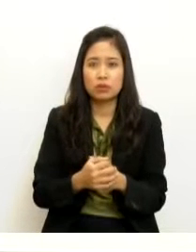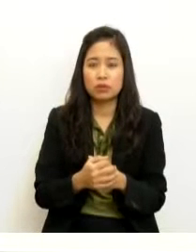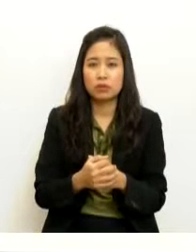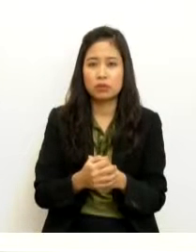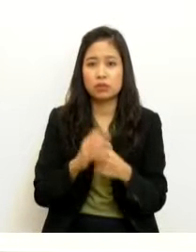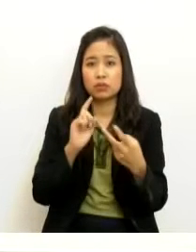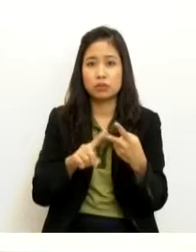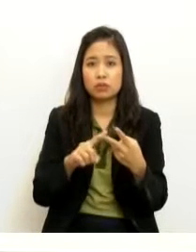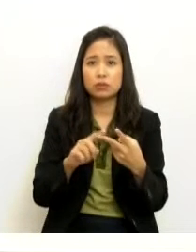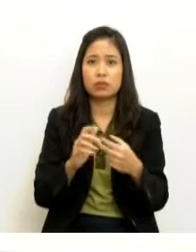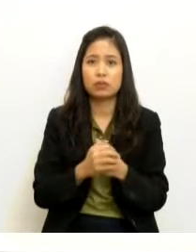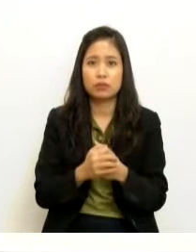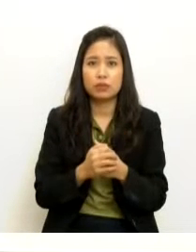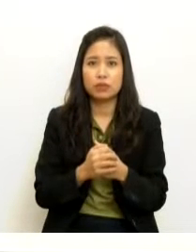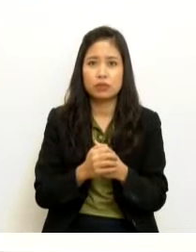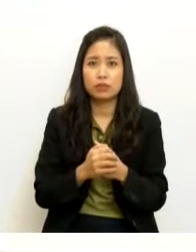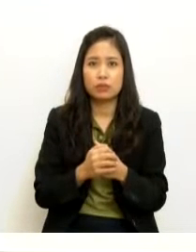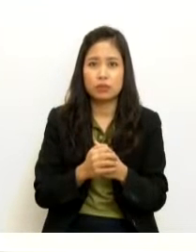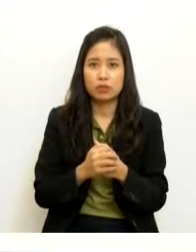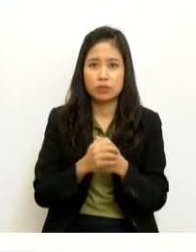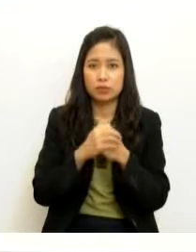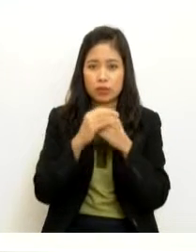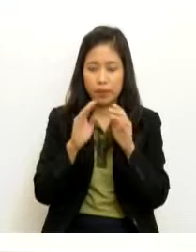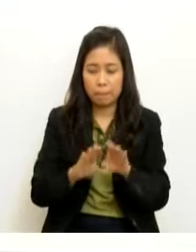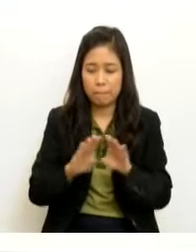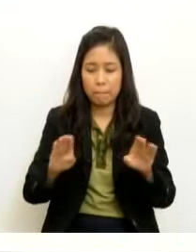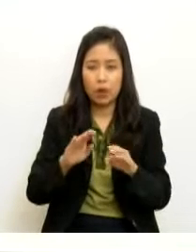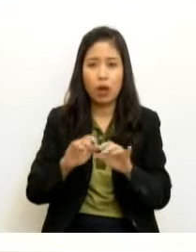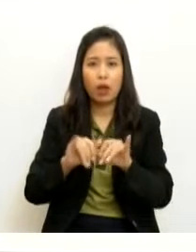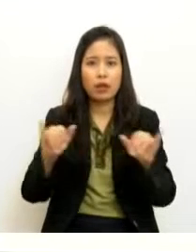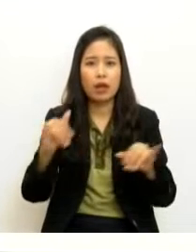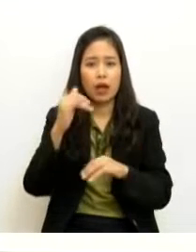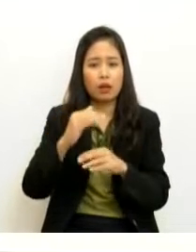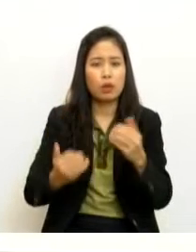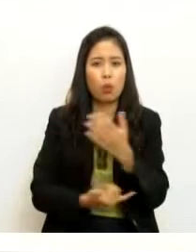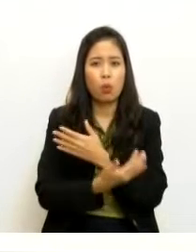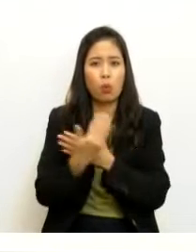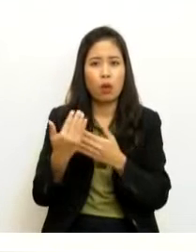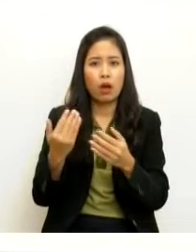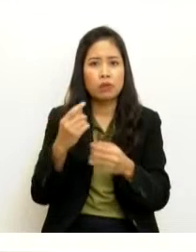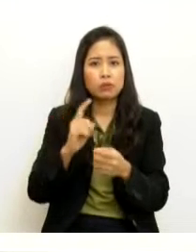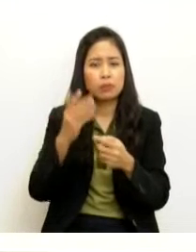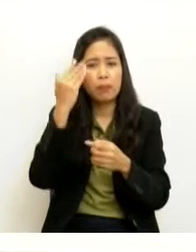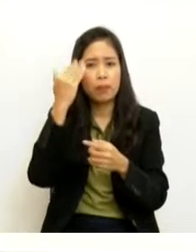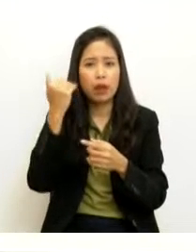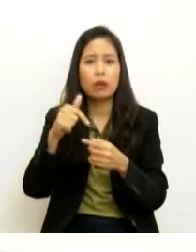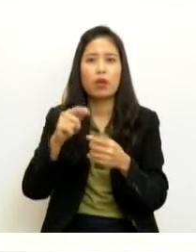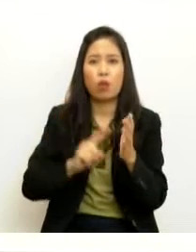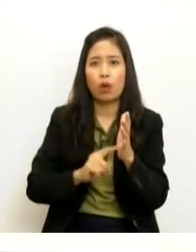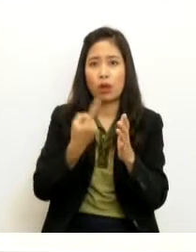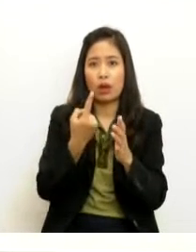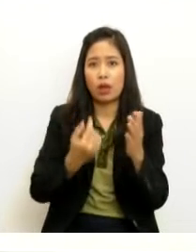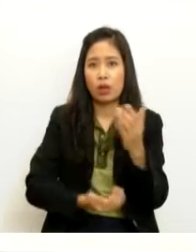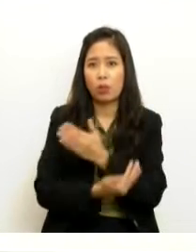2เนี่ยสมัยที่เราเปิดขยายโอกาสในยุคแรกๆที่มีขยายโอกาสเนี่ย